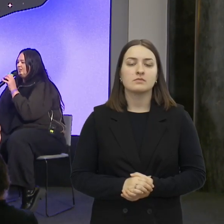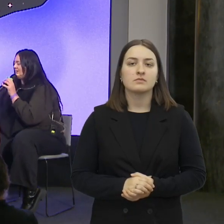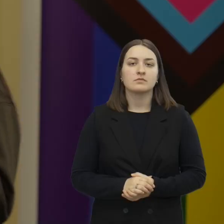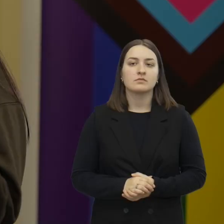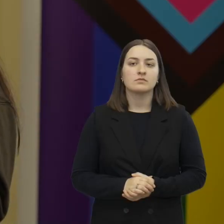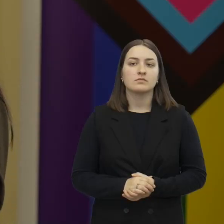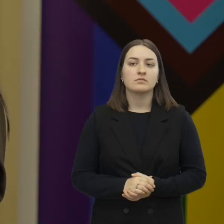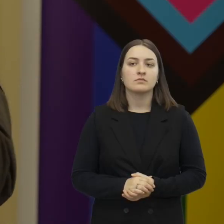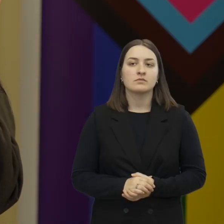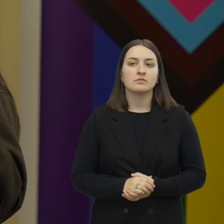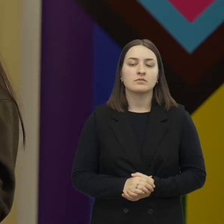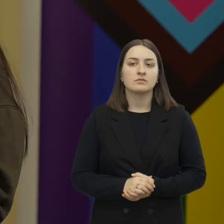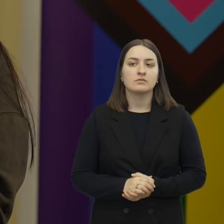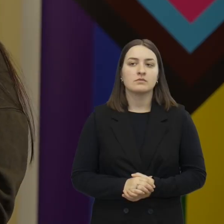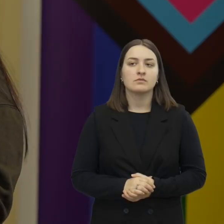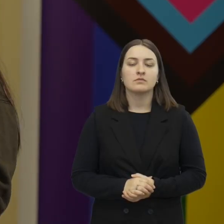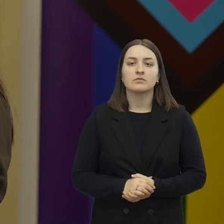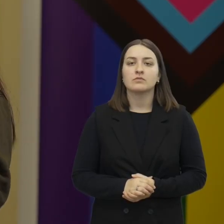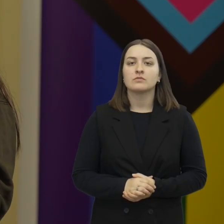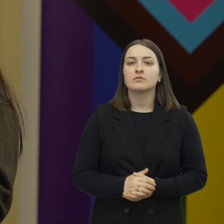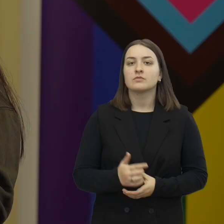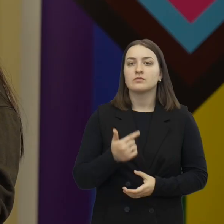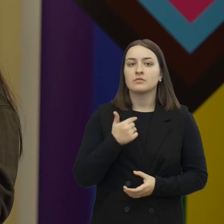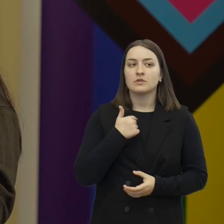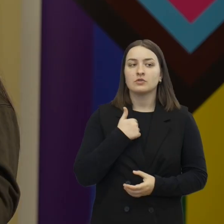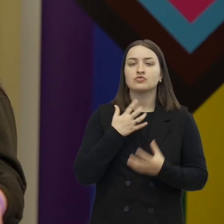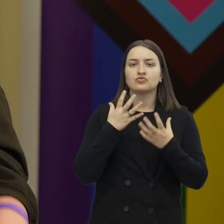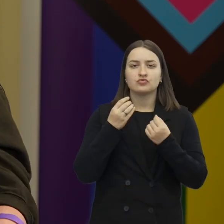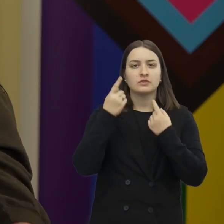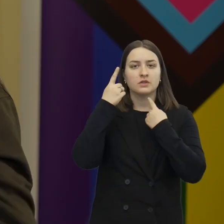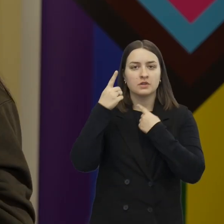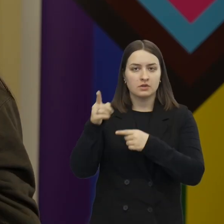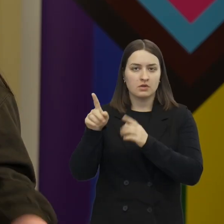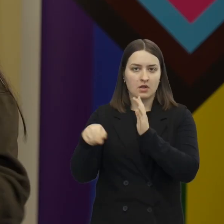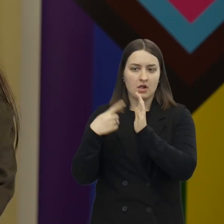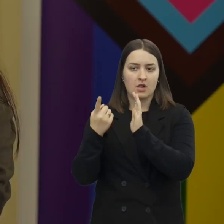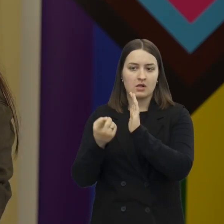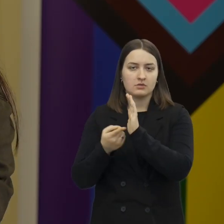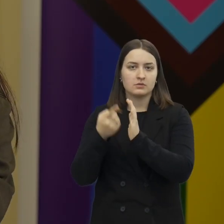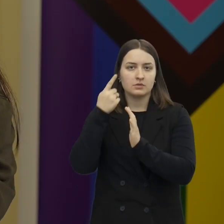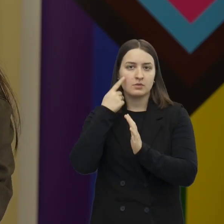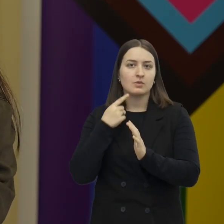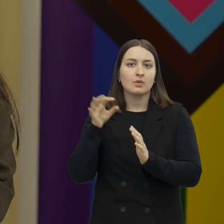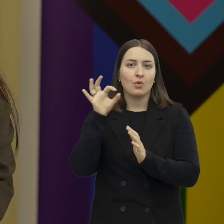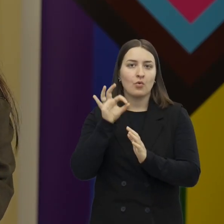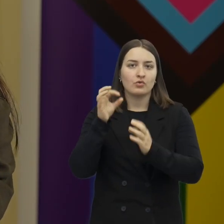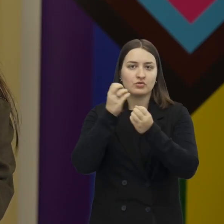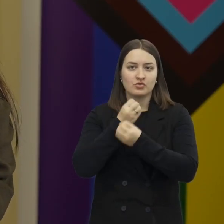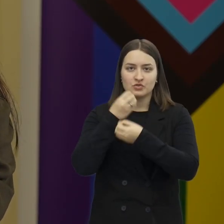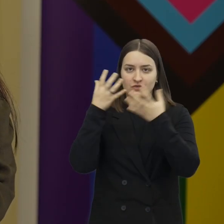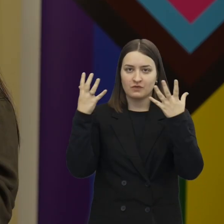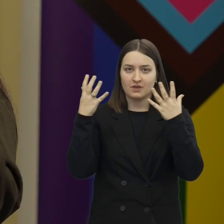Actually, aš norėčiau dar kitą klausimą paklausti šiek tiek dar apie švietimą.